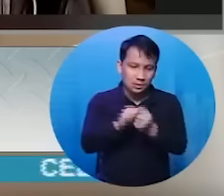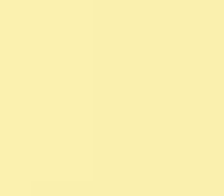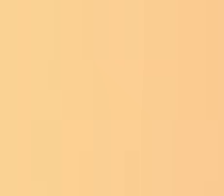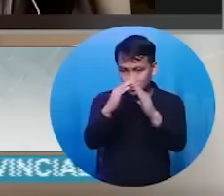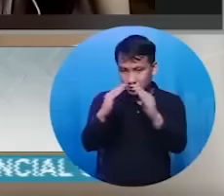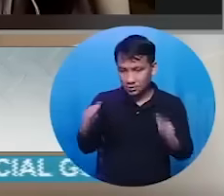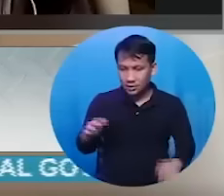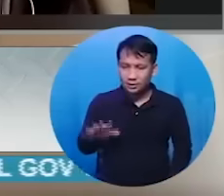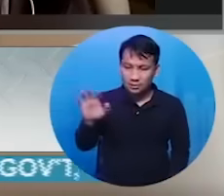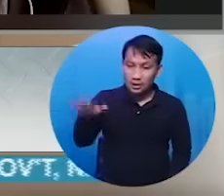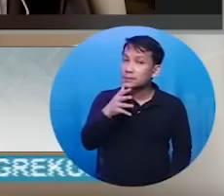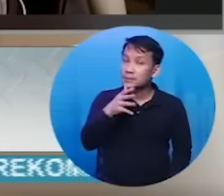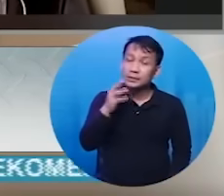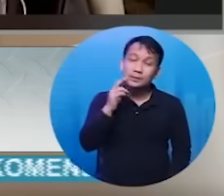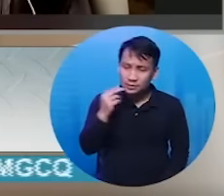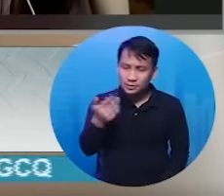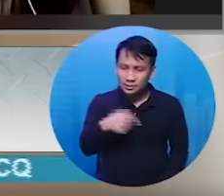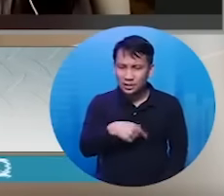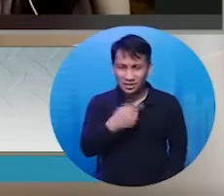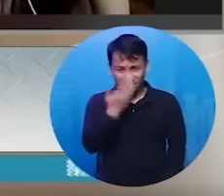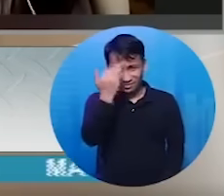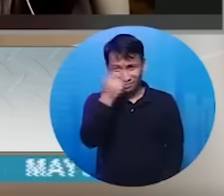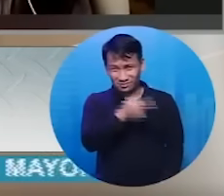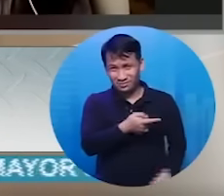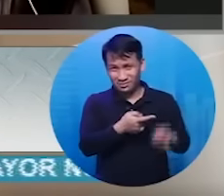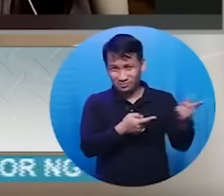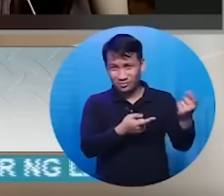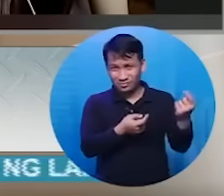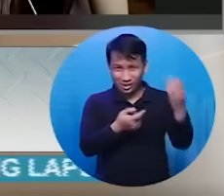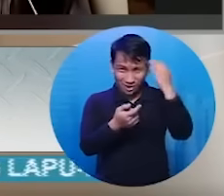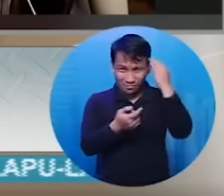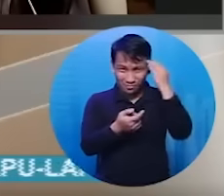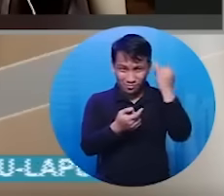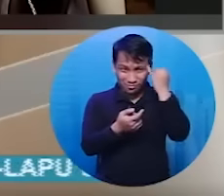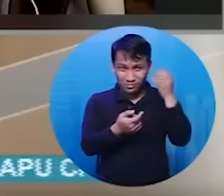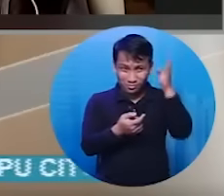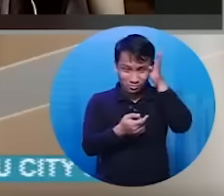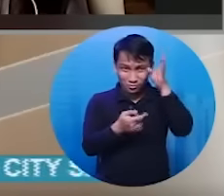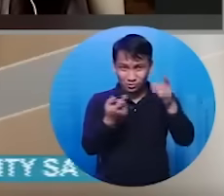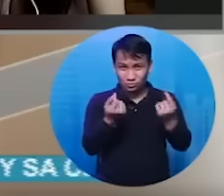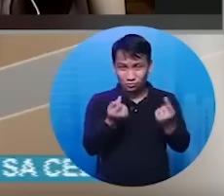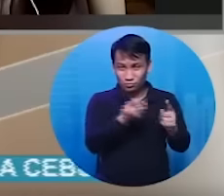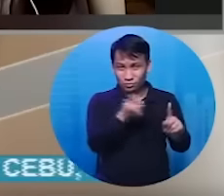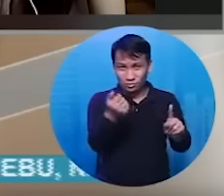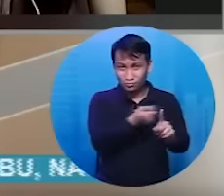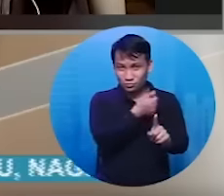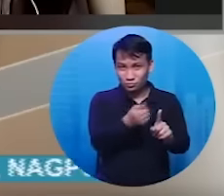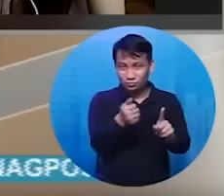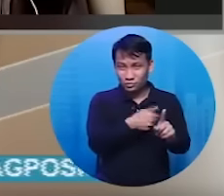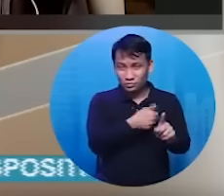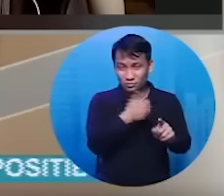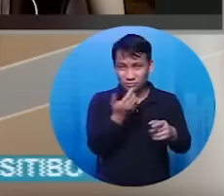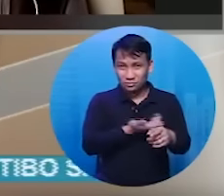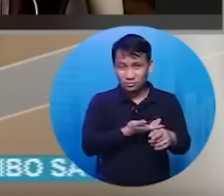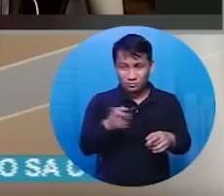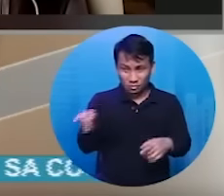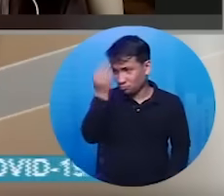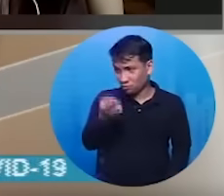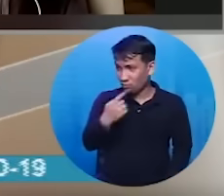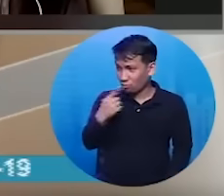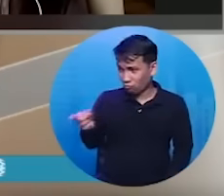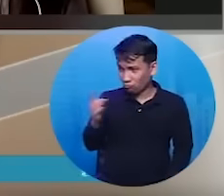po. Nanay Nita, alam niyo ba itong pinanggagawa ni Jimboy sa kanyang mga kapatid na nambubogbog at utos niyo